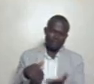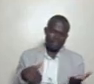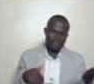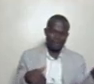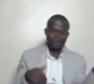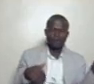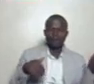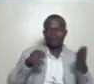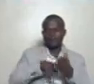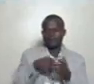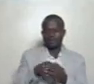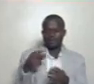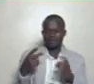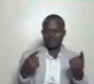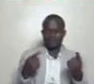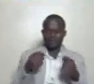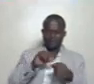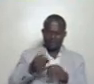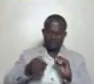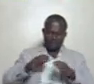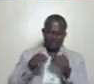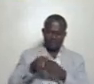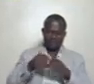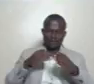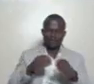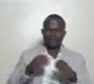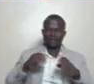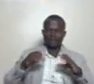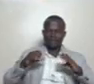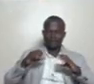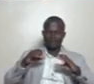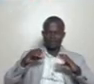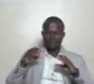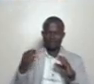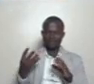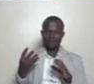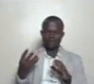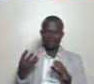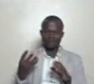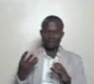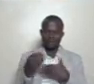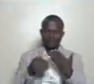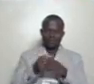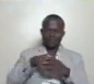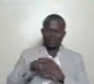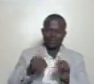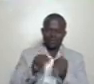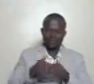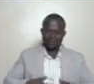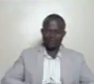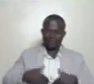amaseti abiri ku iseti imwe indi kipe ni ikipe yariri mu itsinda rya kane ni ikipe igizwe n'abakinnyi bakiri